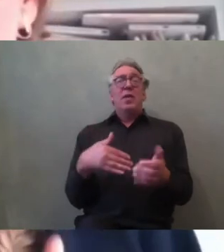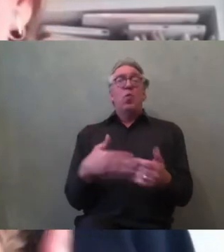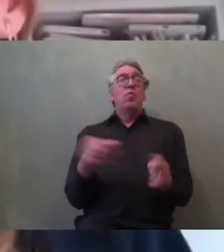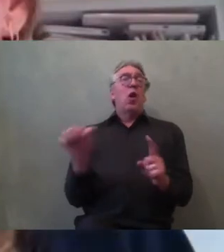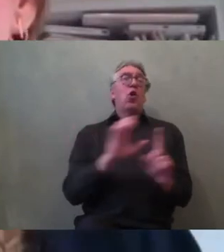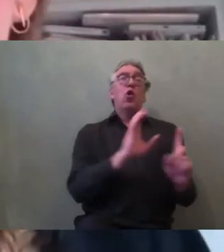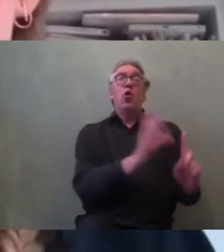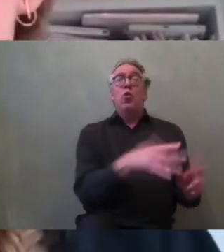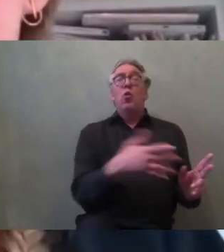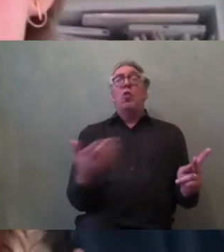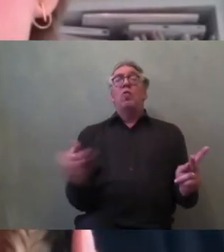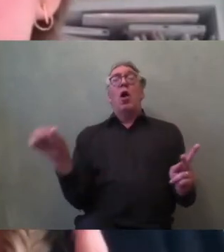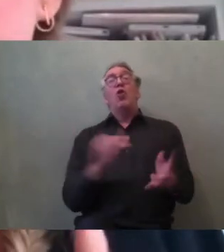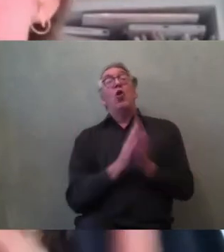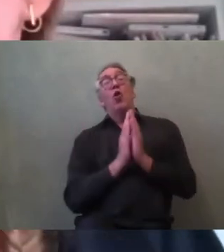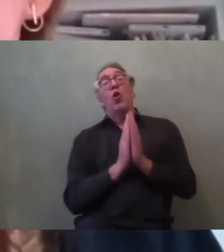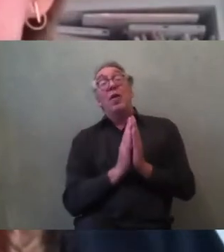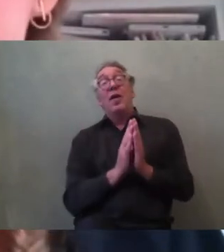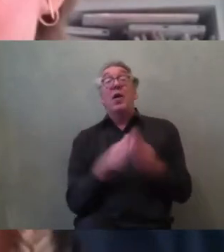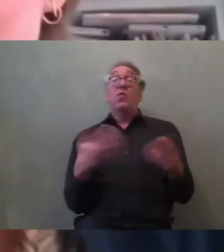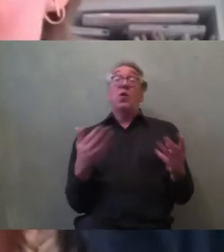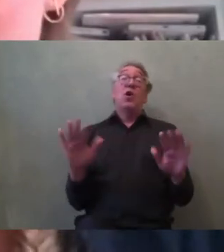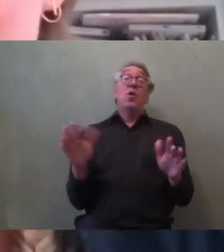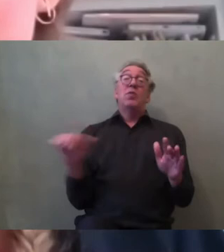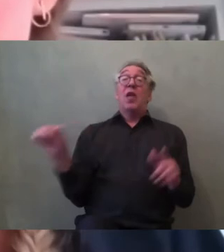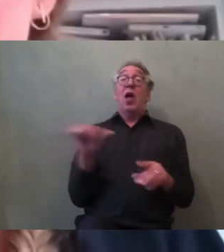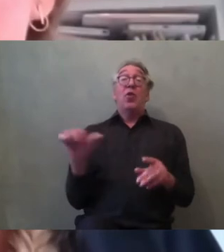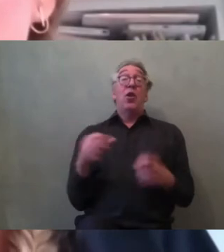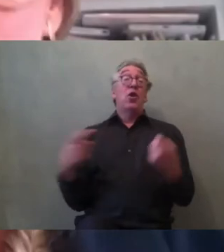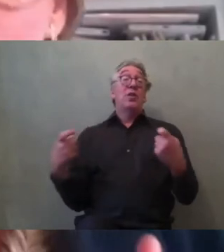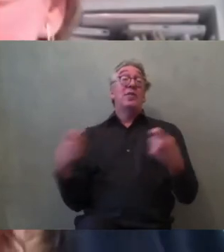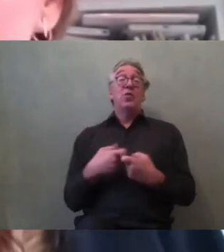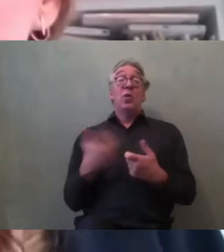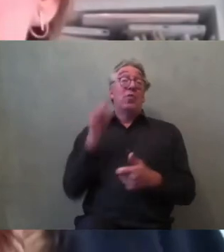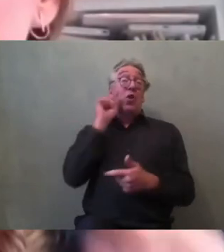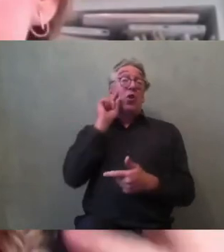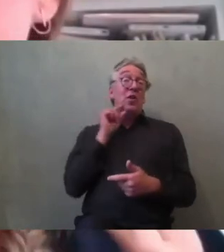andere religie, of misschien een andere seksualiteit, of een gender, maar bijvoorbeeld ook een